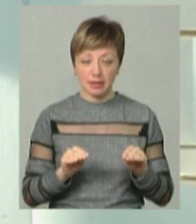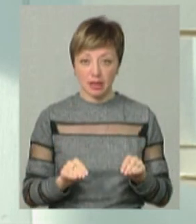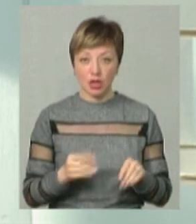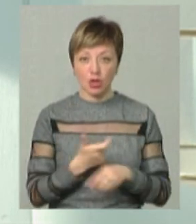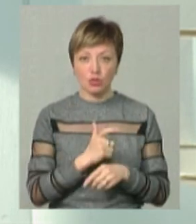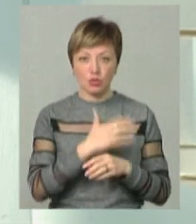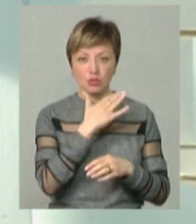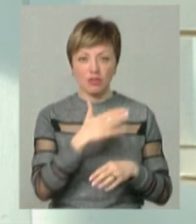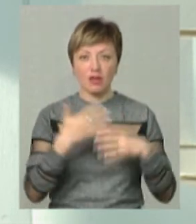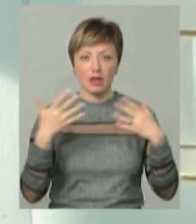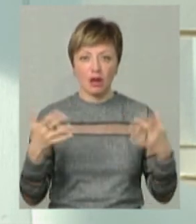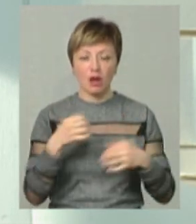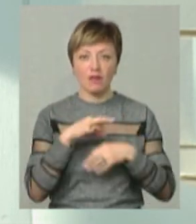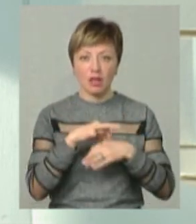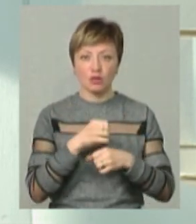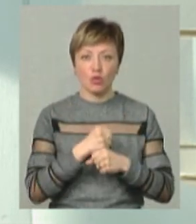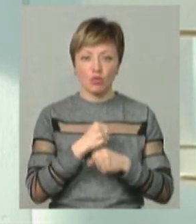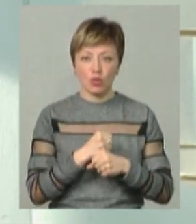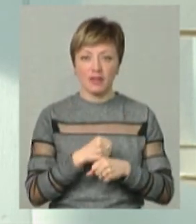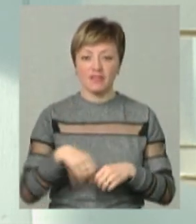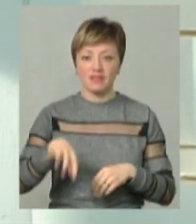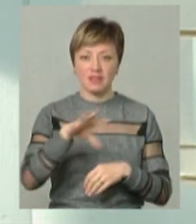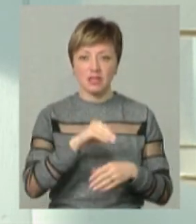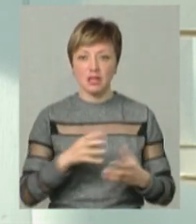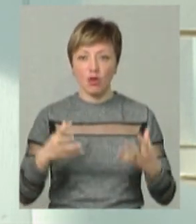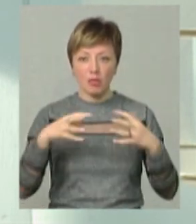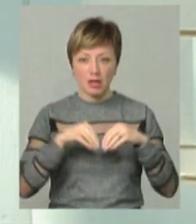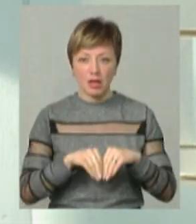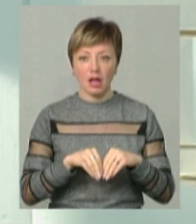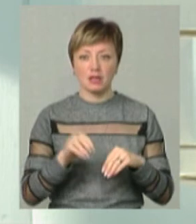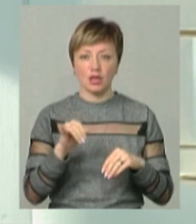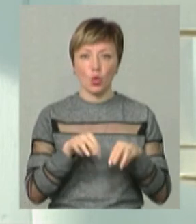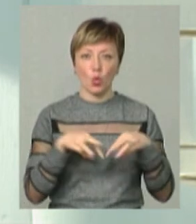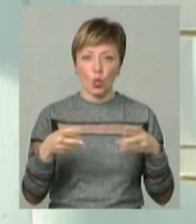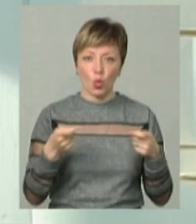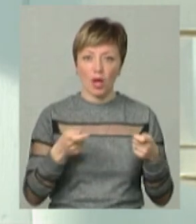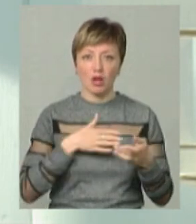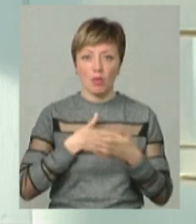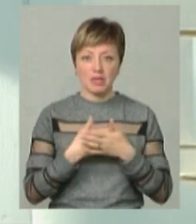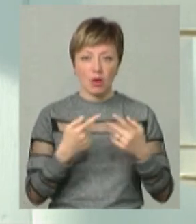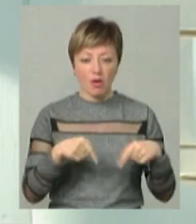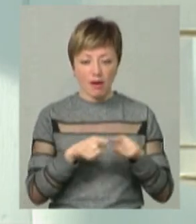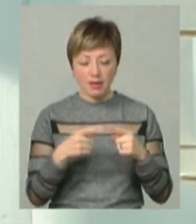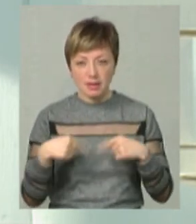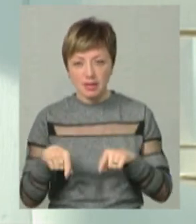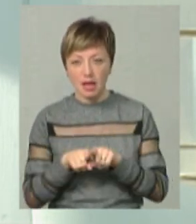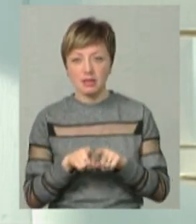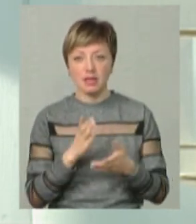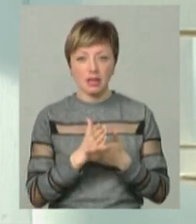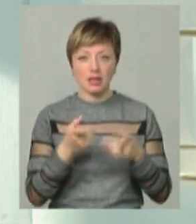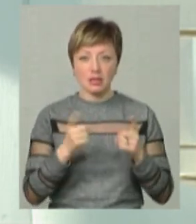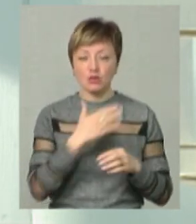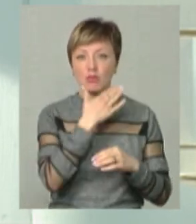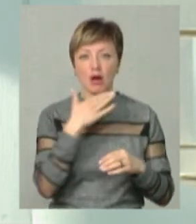Дуже велика ведеться така робота дійсно стосовно цього. Всі якось так разом об'єднались, і уряд, і громадські організації. І є дуже